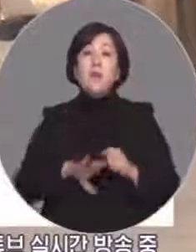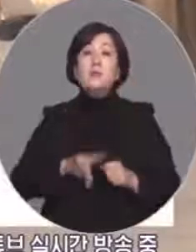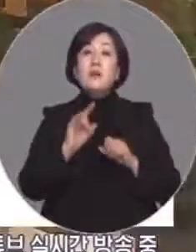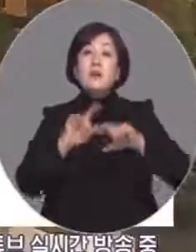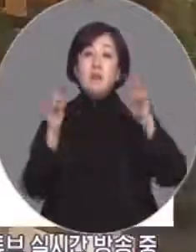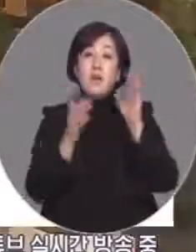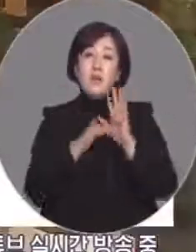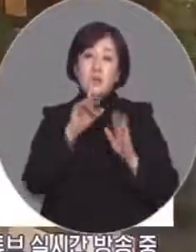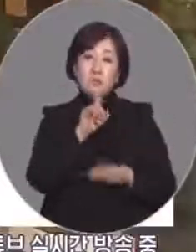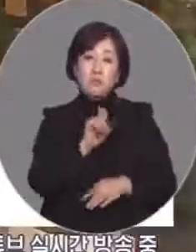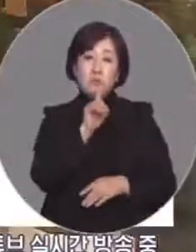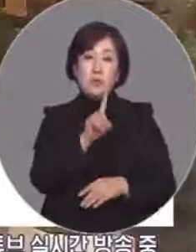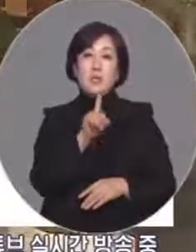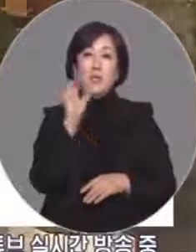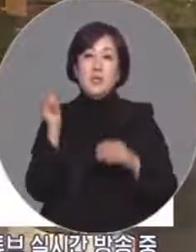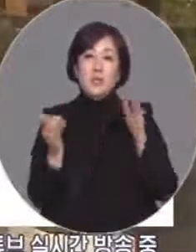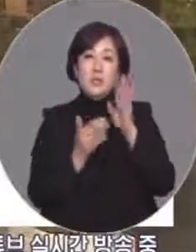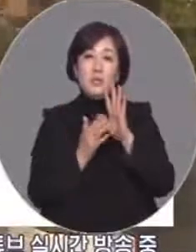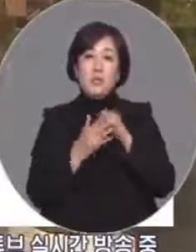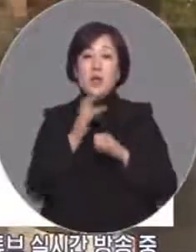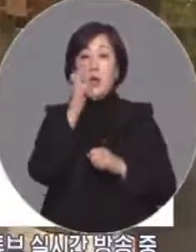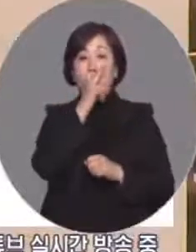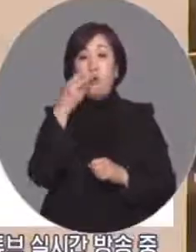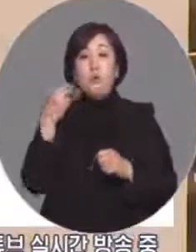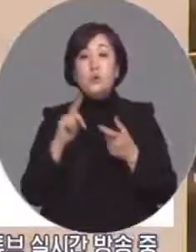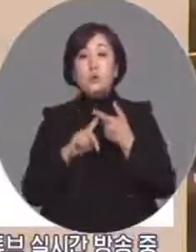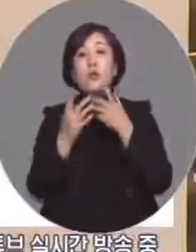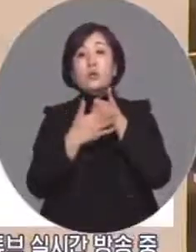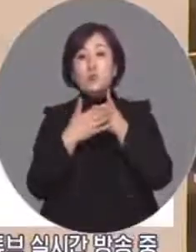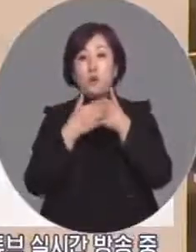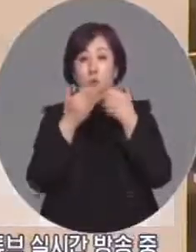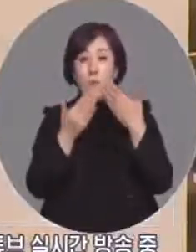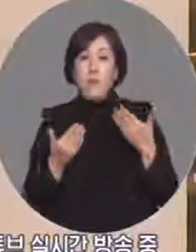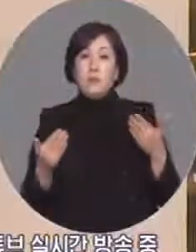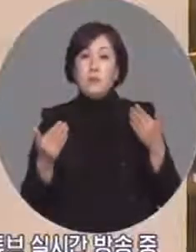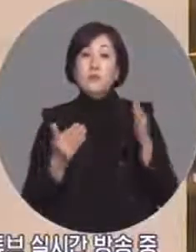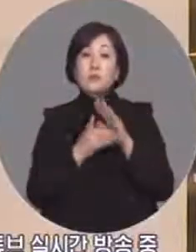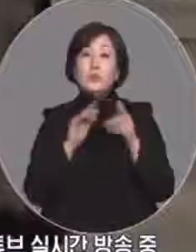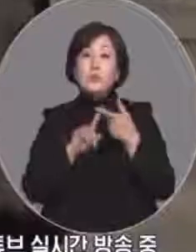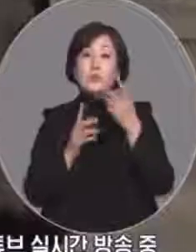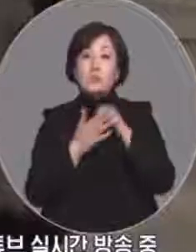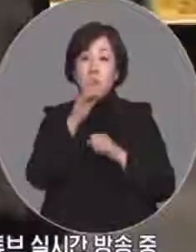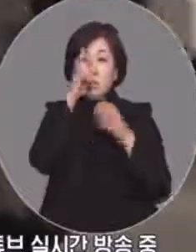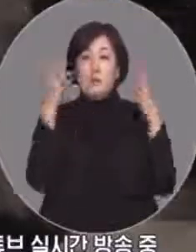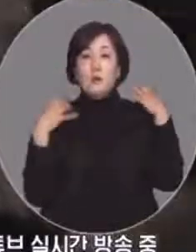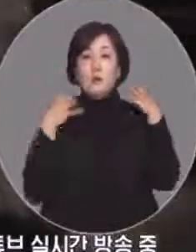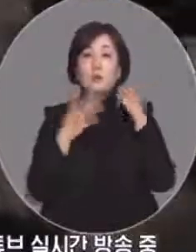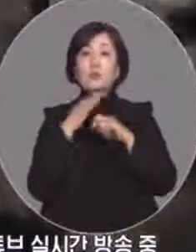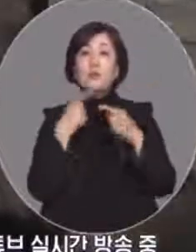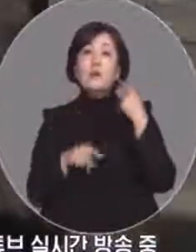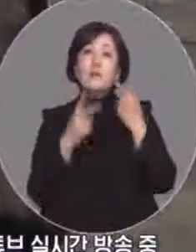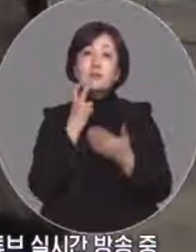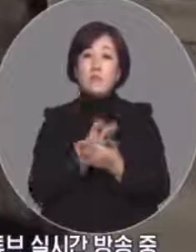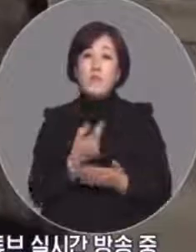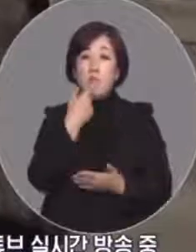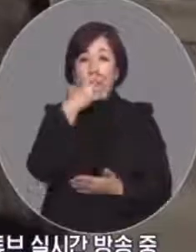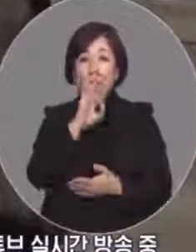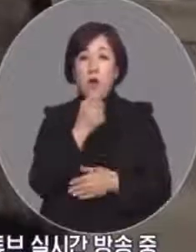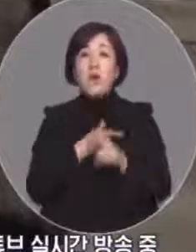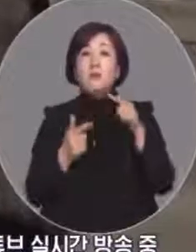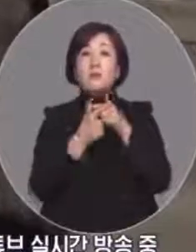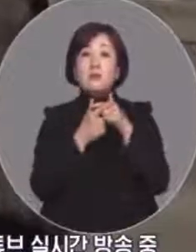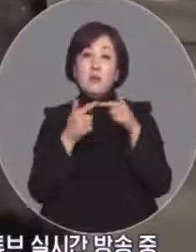첫날인 오는 11일 당일 오후라도 지원금을 받을 수 있습니다. 정부는 정책 효과를 극대화시키기